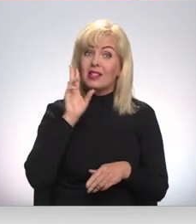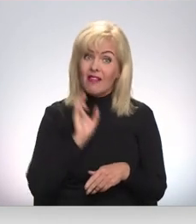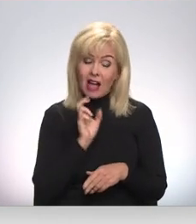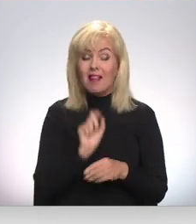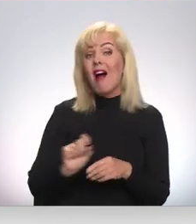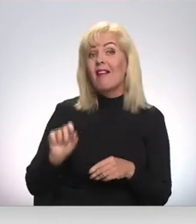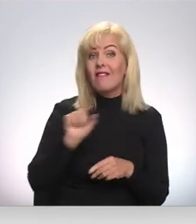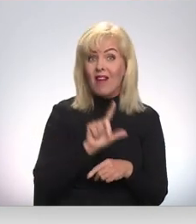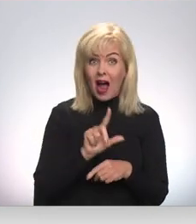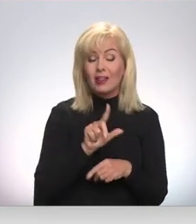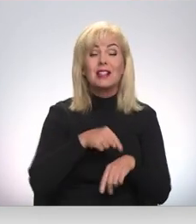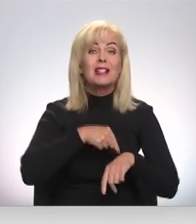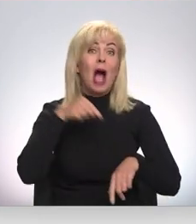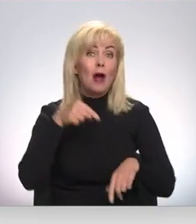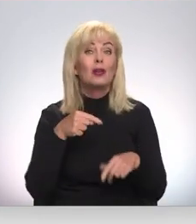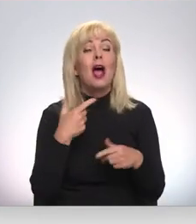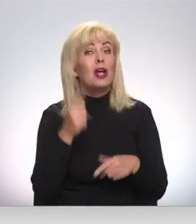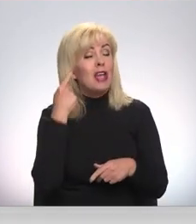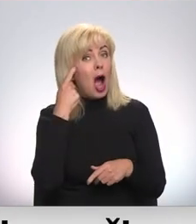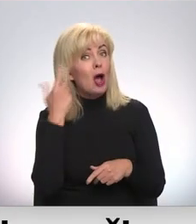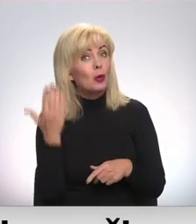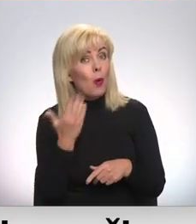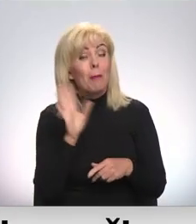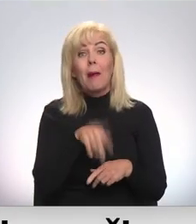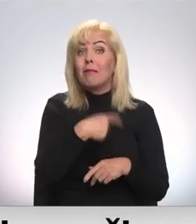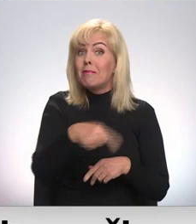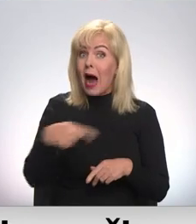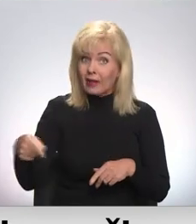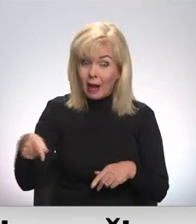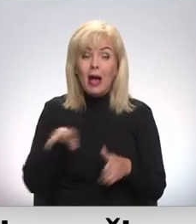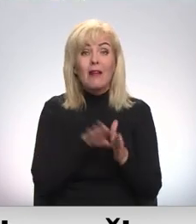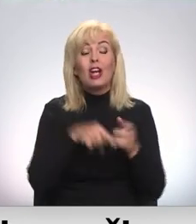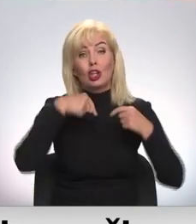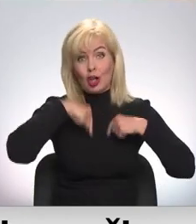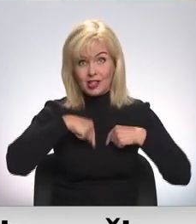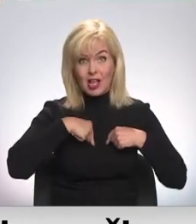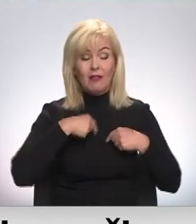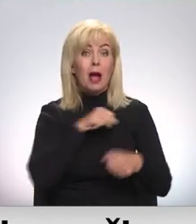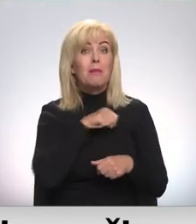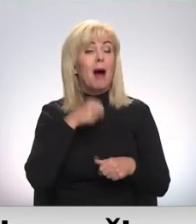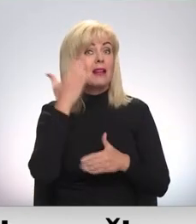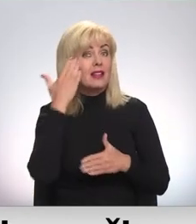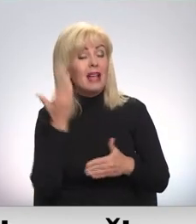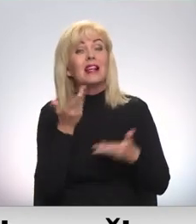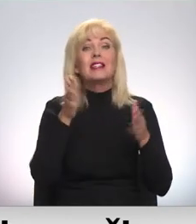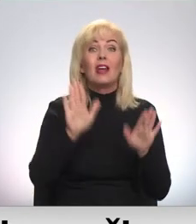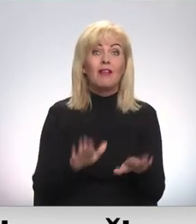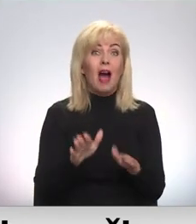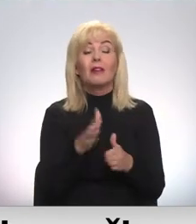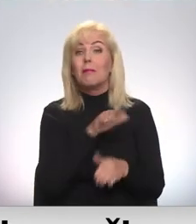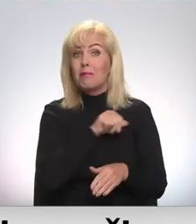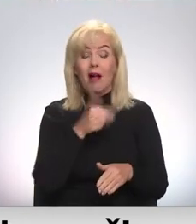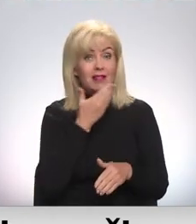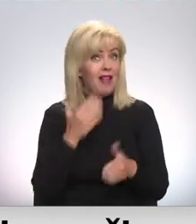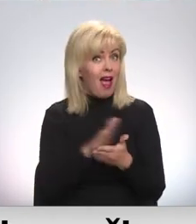kā sajūta, ka tev jodoma arī par porejiem. Vienkārši īkšā jobot, pašam tu pats nezini, cik tu daudz vari, kamēr tu neesi